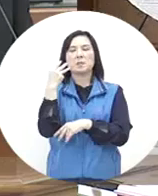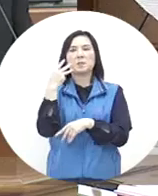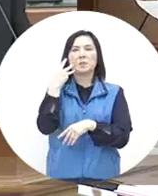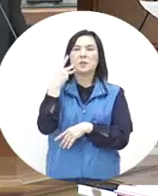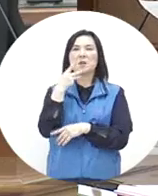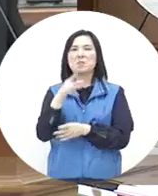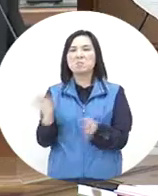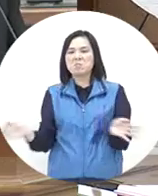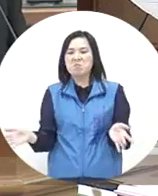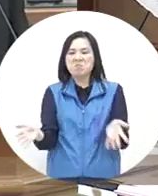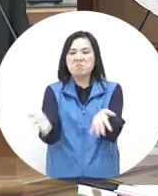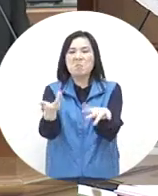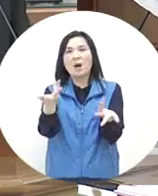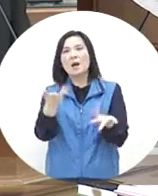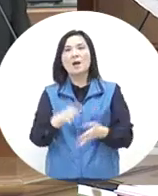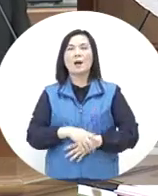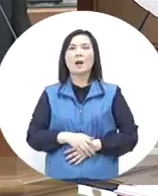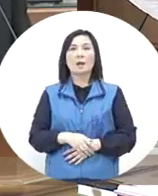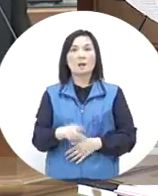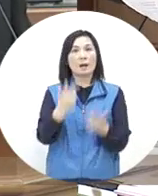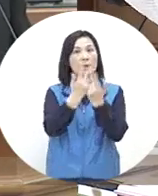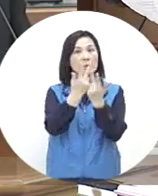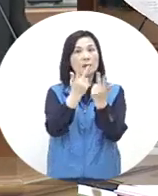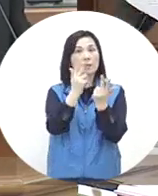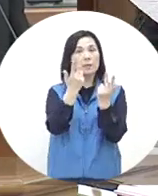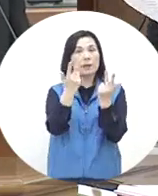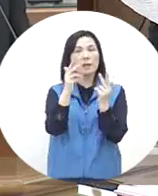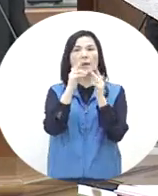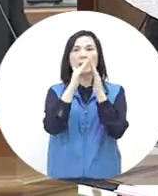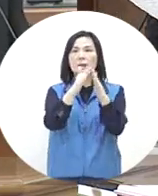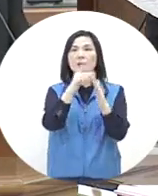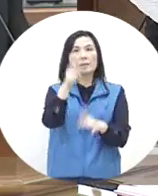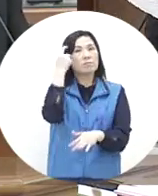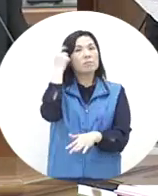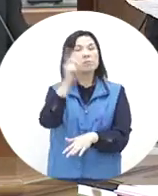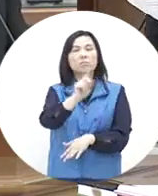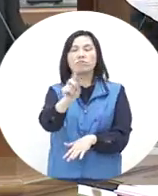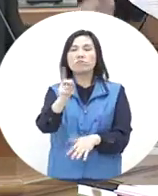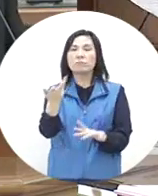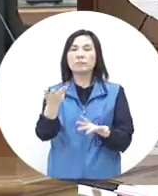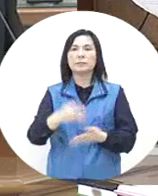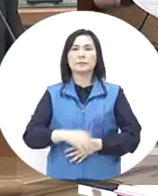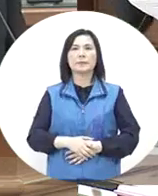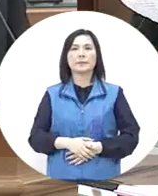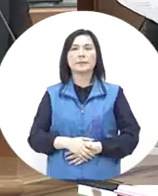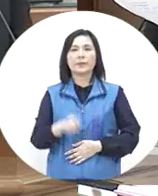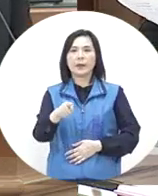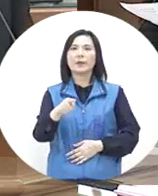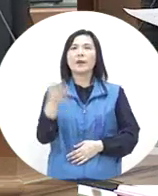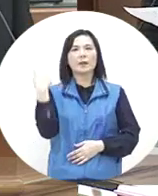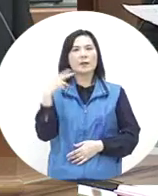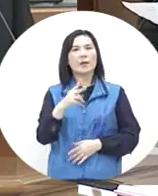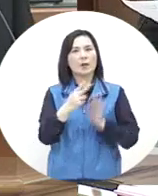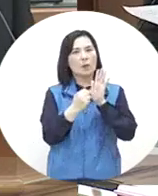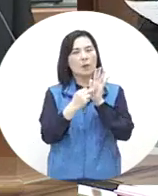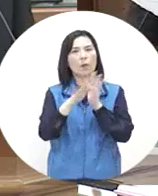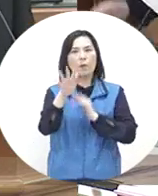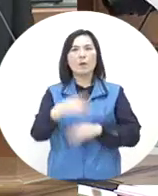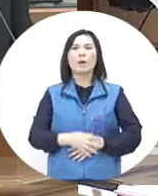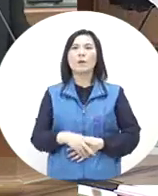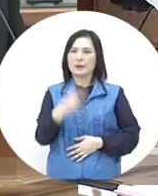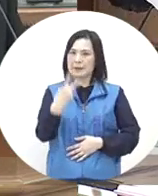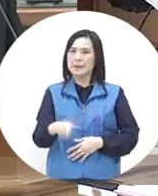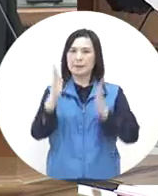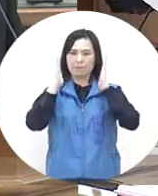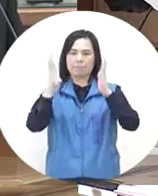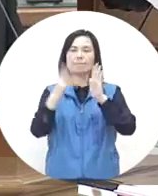我看到你有对这个相关的立场有过态度的说明啊， 但是你是不是再正式说一下？因为这也、